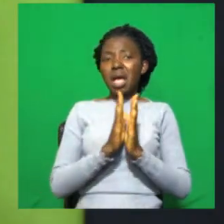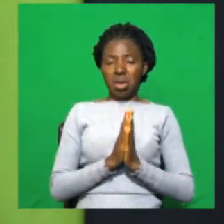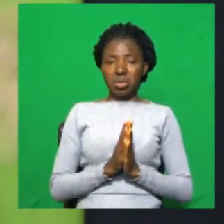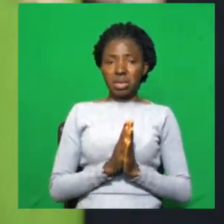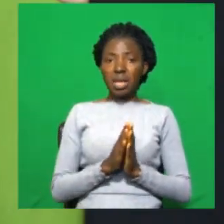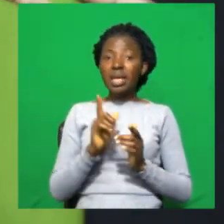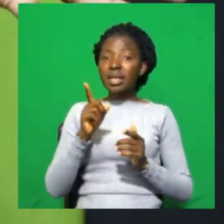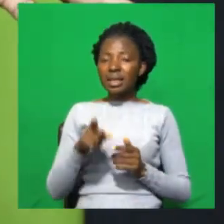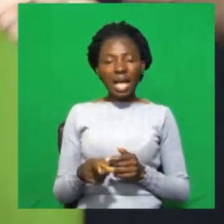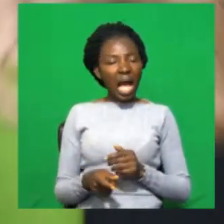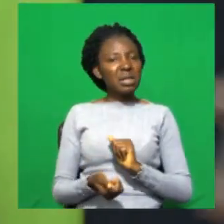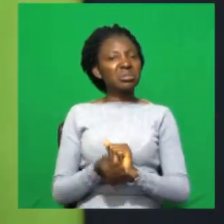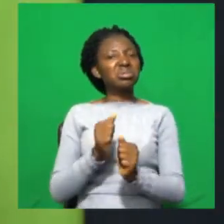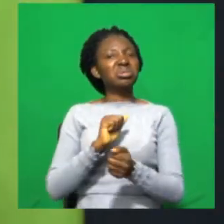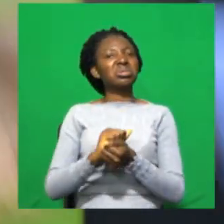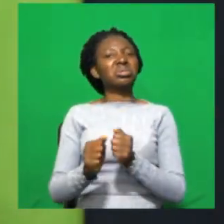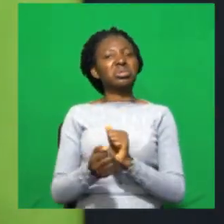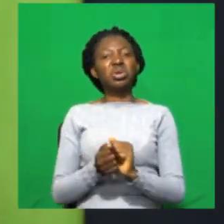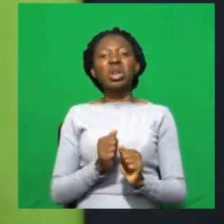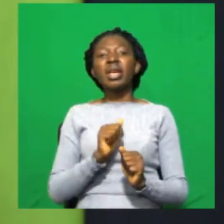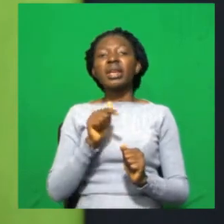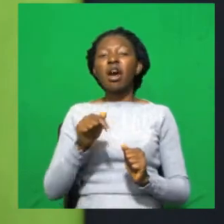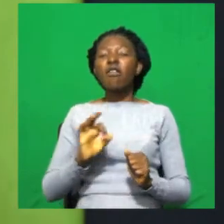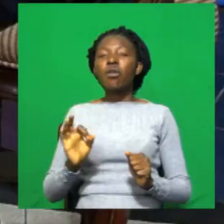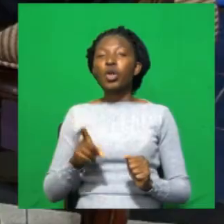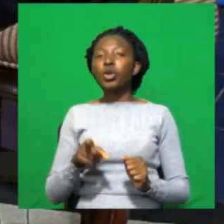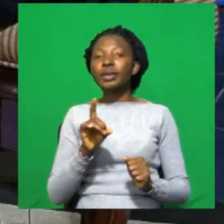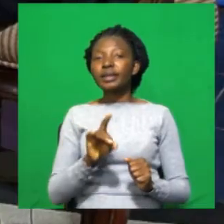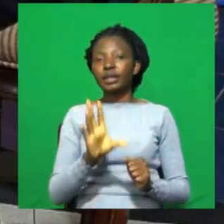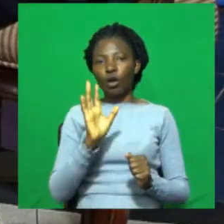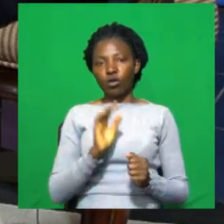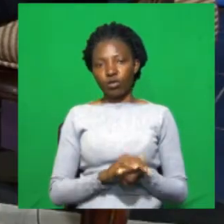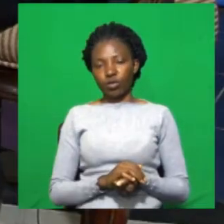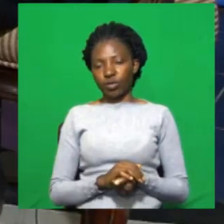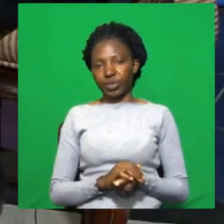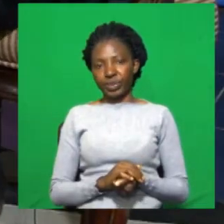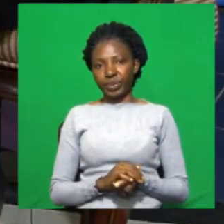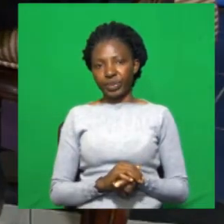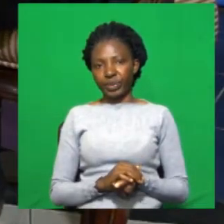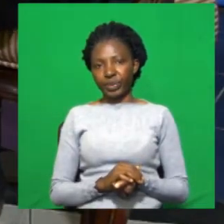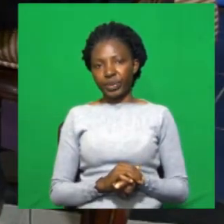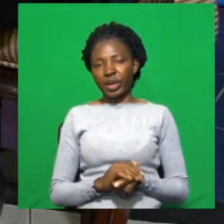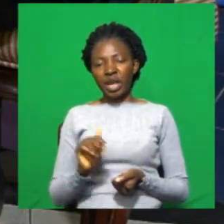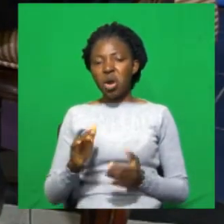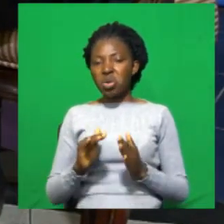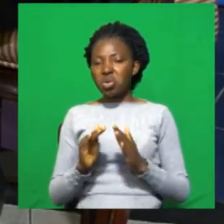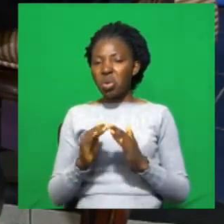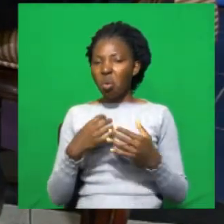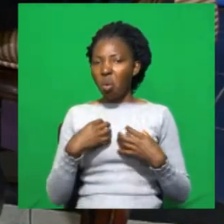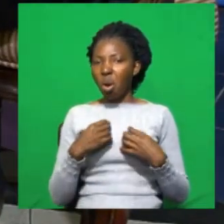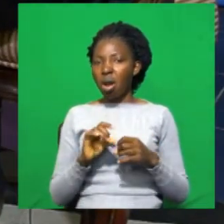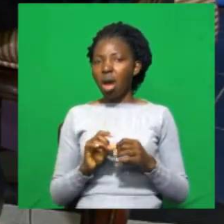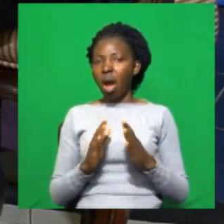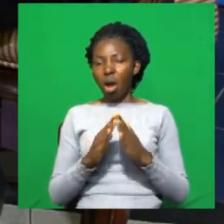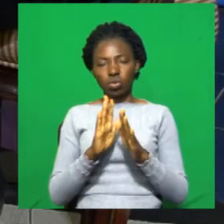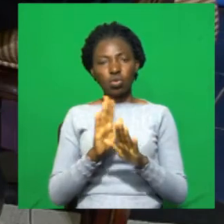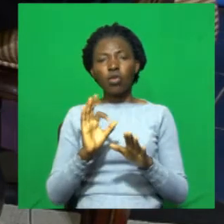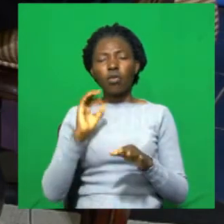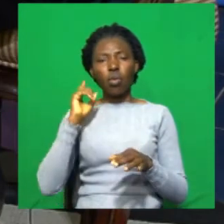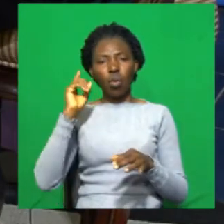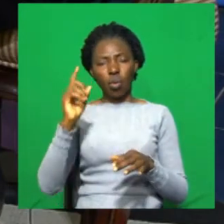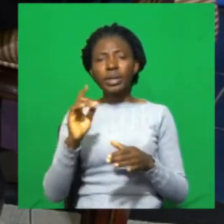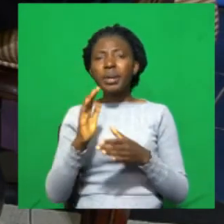akuti yani radongo yayenyu. akuita disown. Akuti imba yenyu ende radongo kuratidza